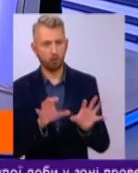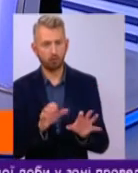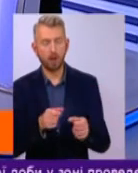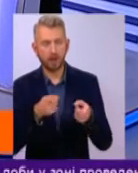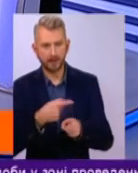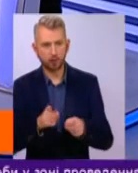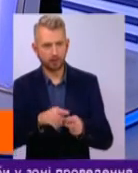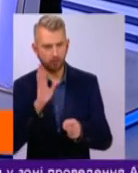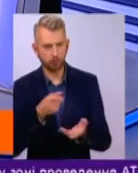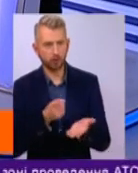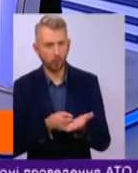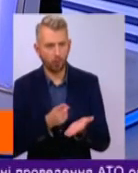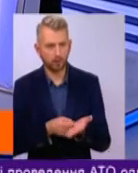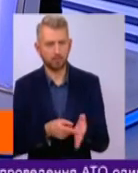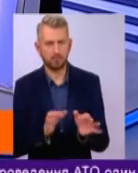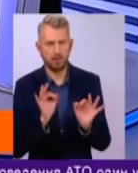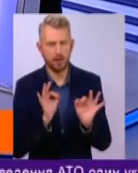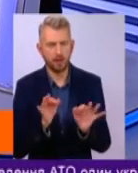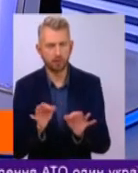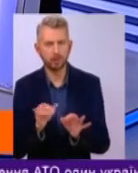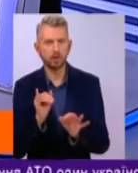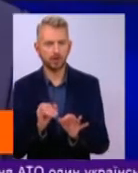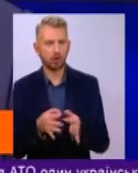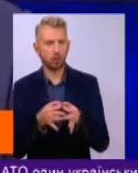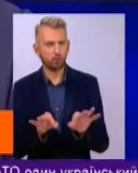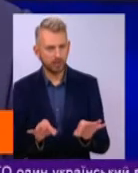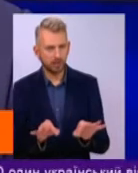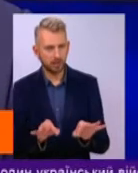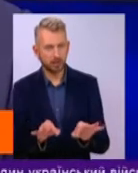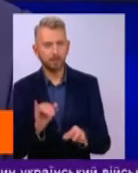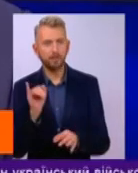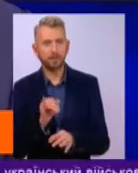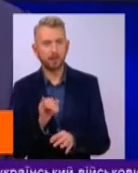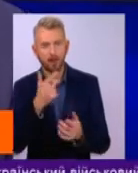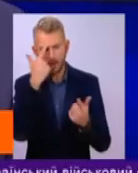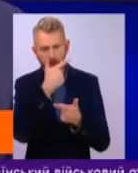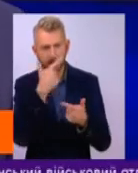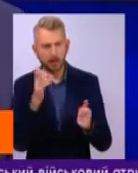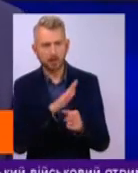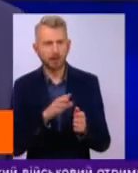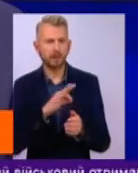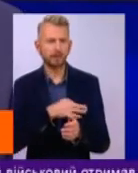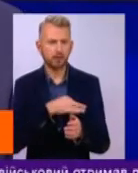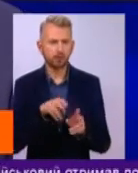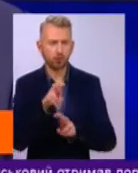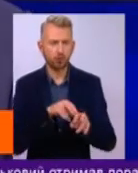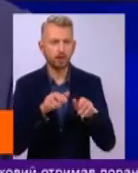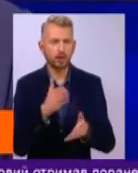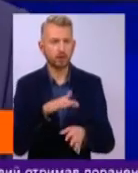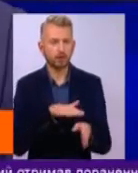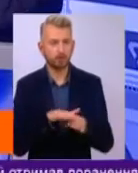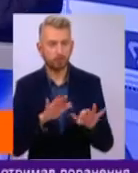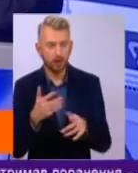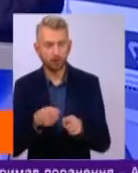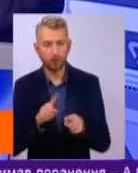дійсно, це будуть докази належні і припустимі. І негласні слідчо-розшукові дії, якщо вони відбувалися по цій справі,